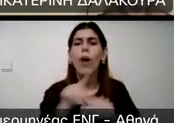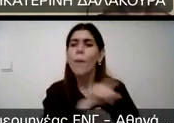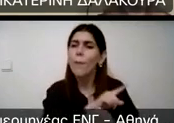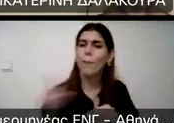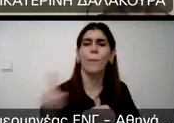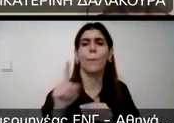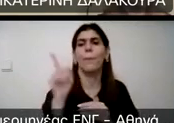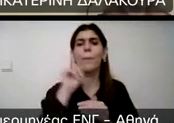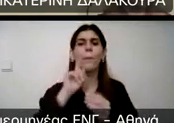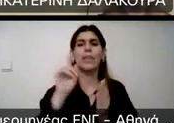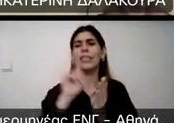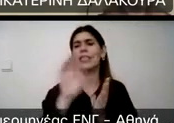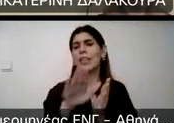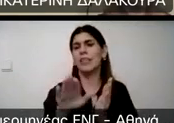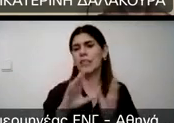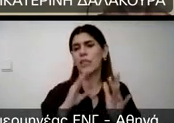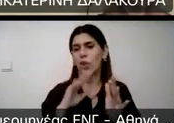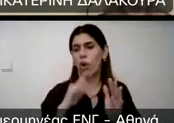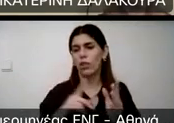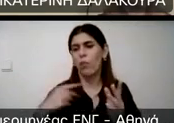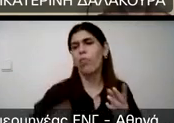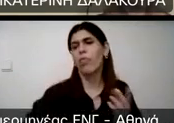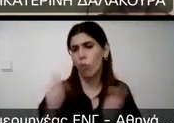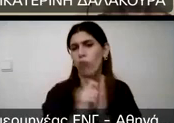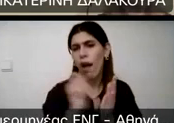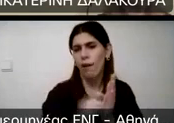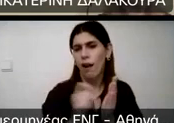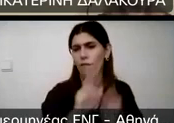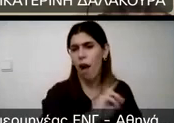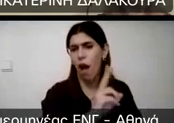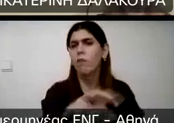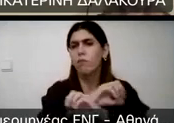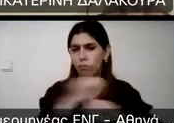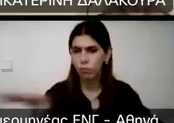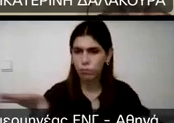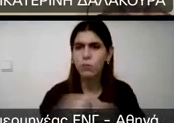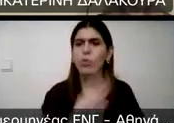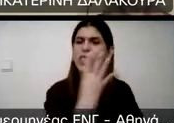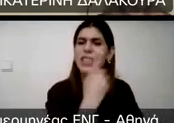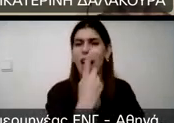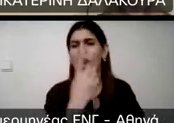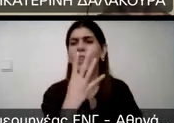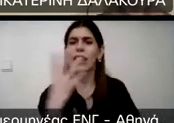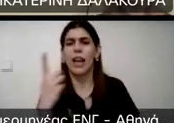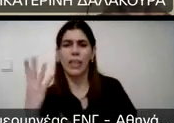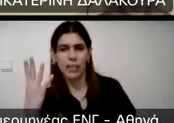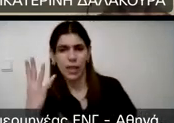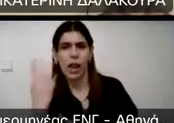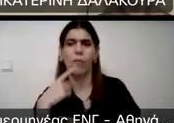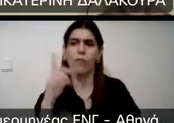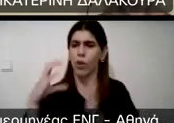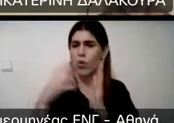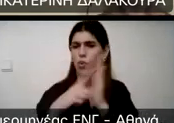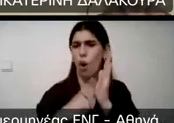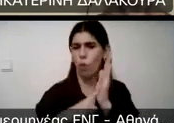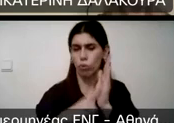στα δημόσια έγγραφα. Πρόκειται για τον άξονα προτεραιότητας 4 και τη δράση 4-1-4. Νωρίτερα, το 19, με το νόμο